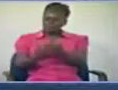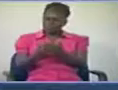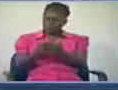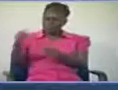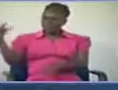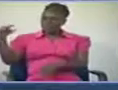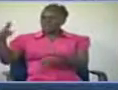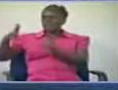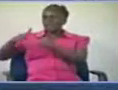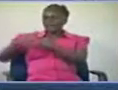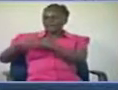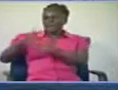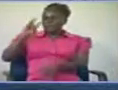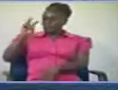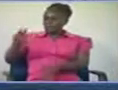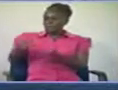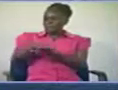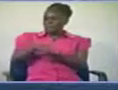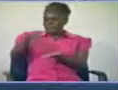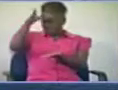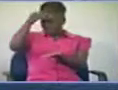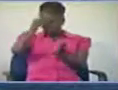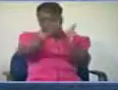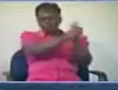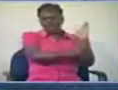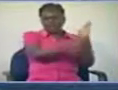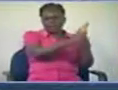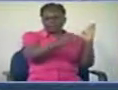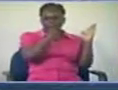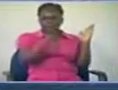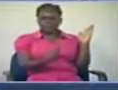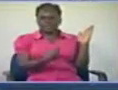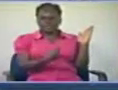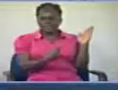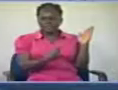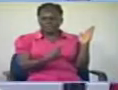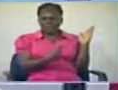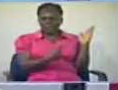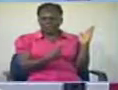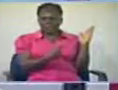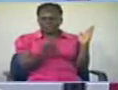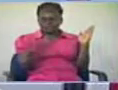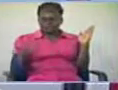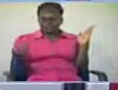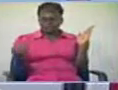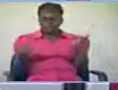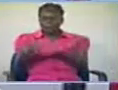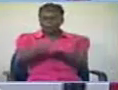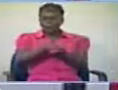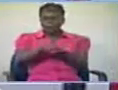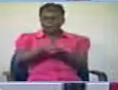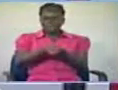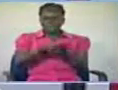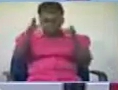Kwa sababu ukiangalia Basic Education Act inasema kwamba tunatakiwa tuwape watoto wetu compulsory basic education.